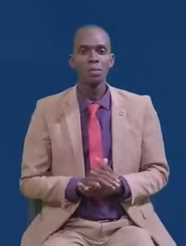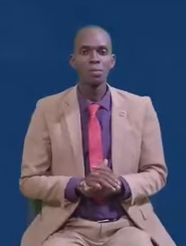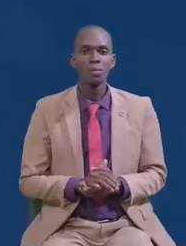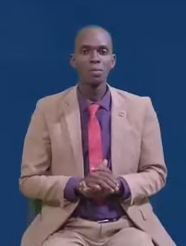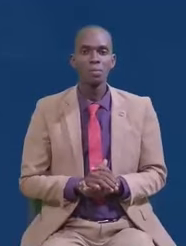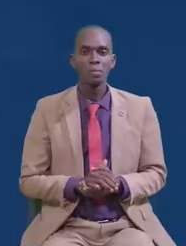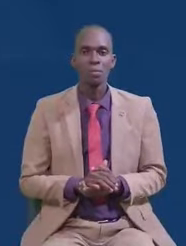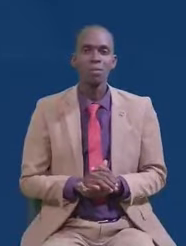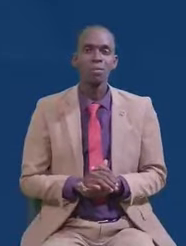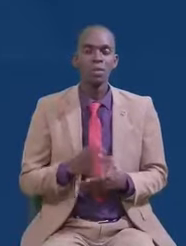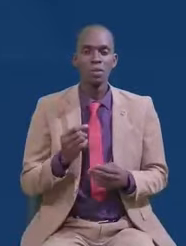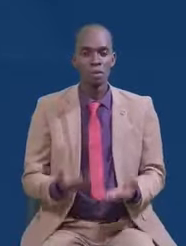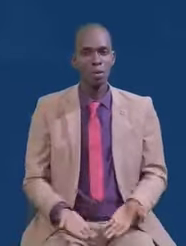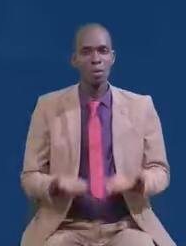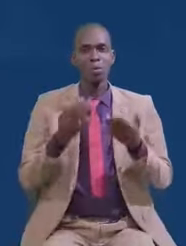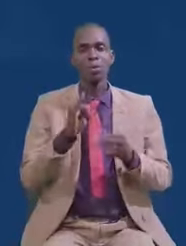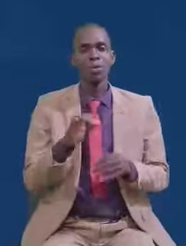Le Christ qui soutient.